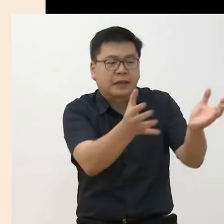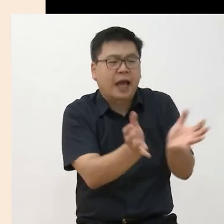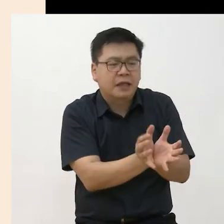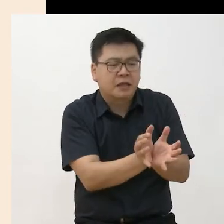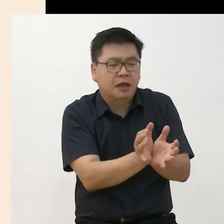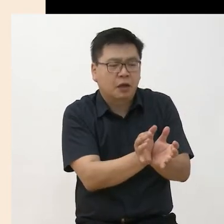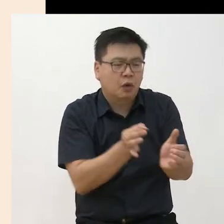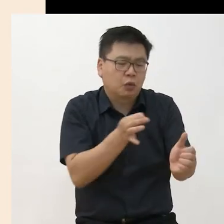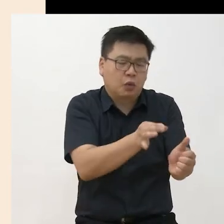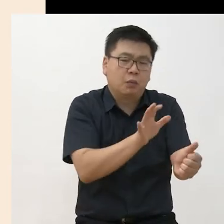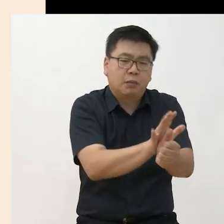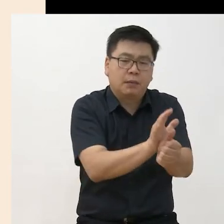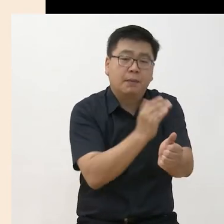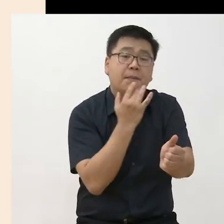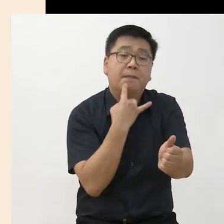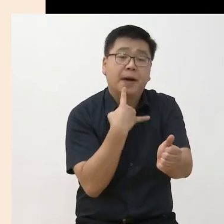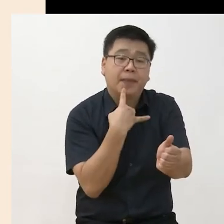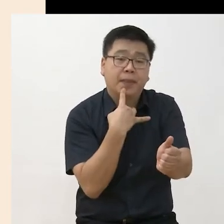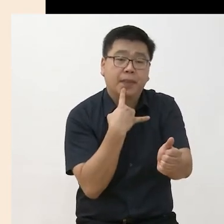지원이 됐었는데